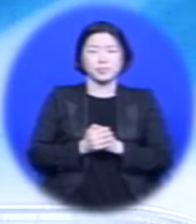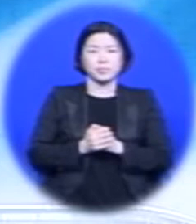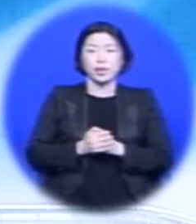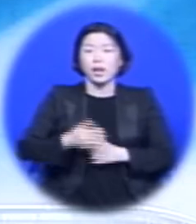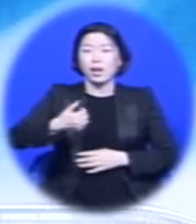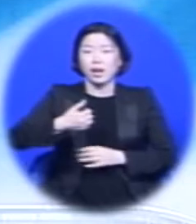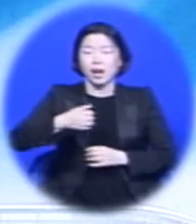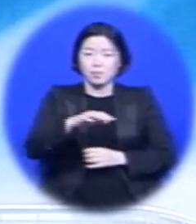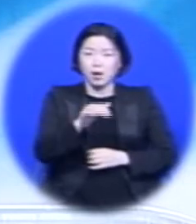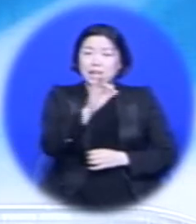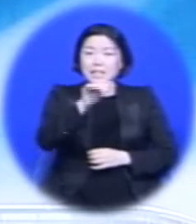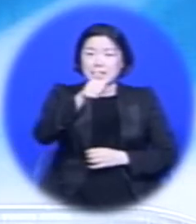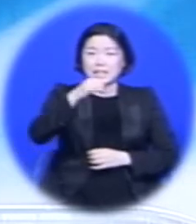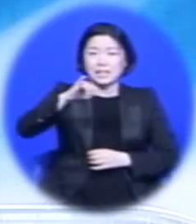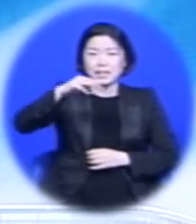아돌프 히틀러가